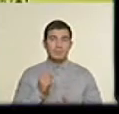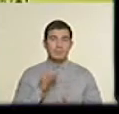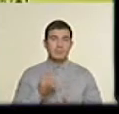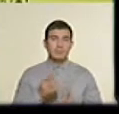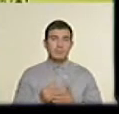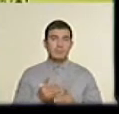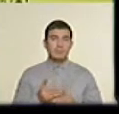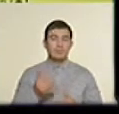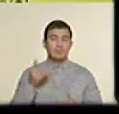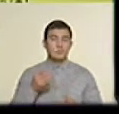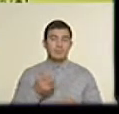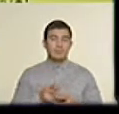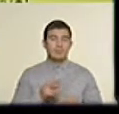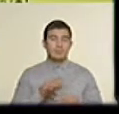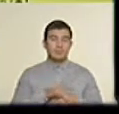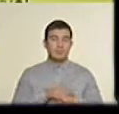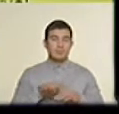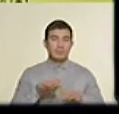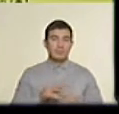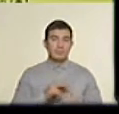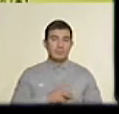avval Toshkentda ishga tushirilgan.